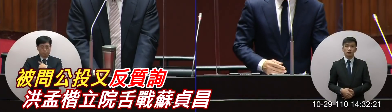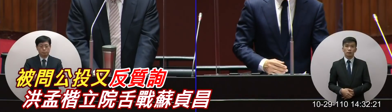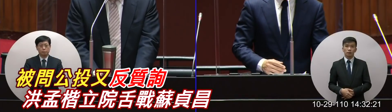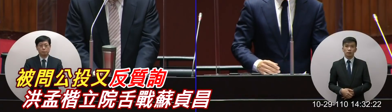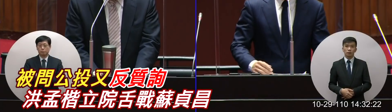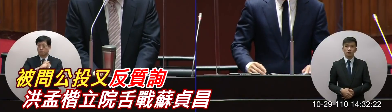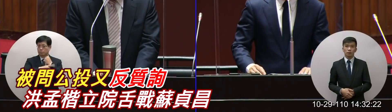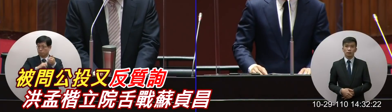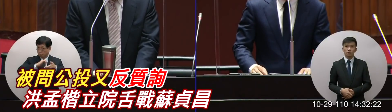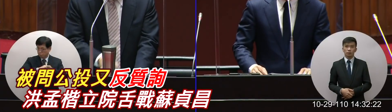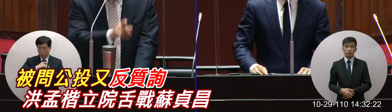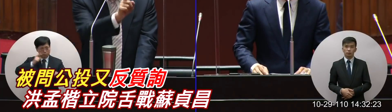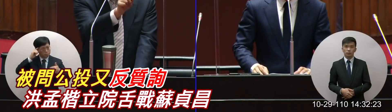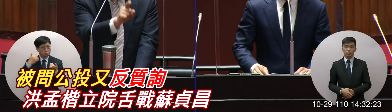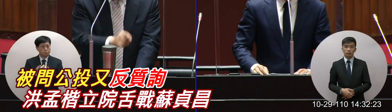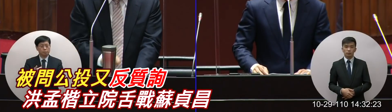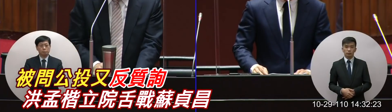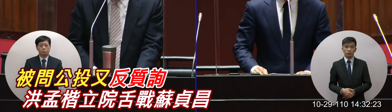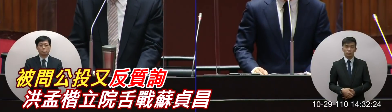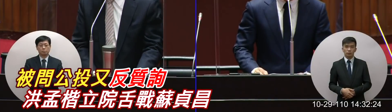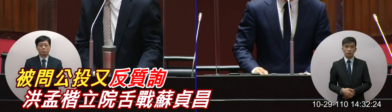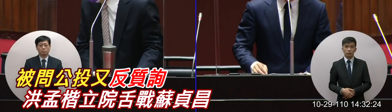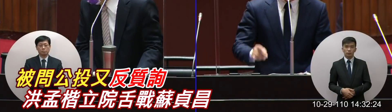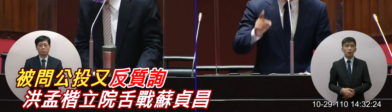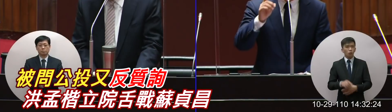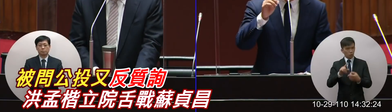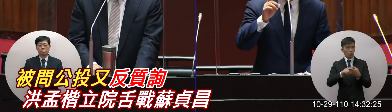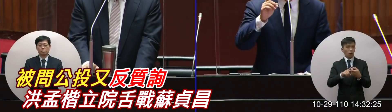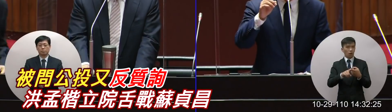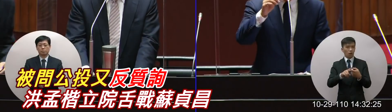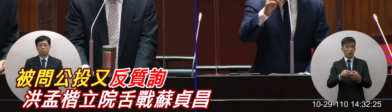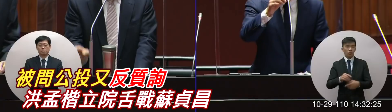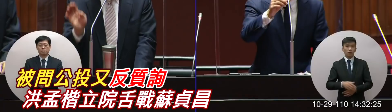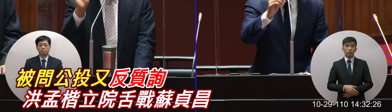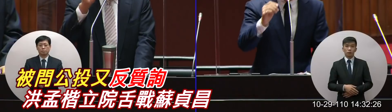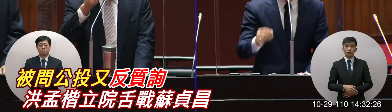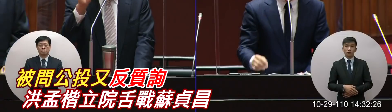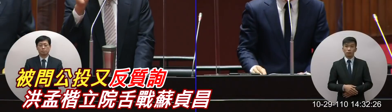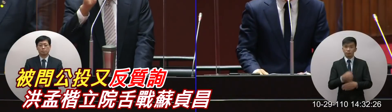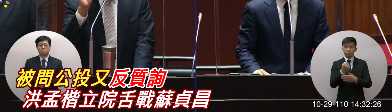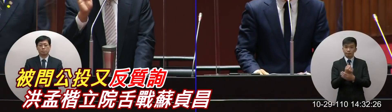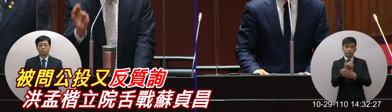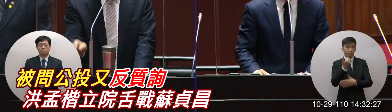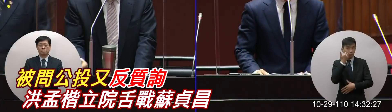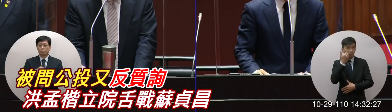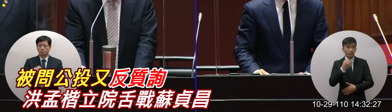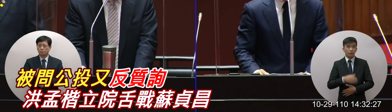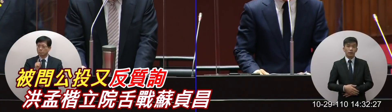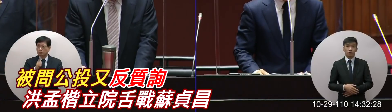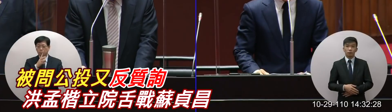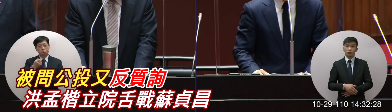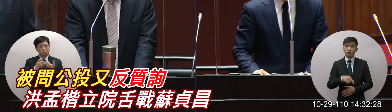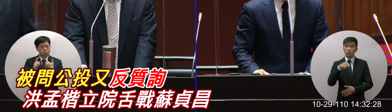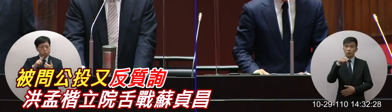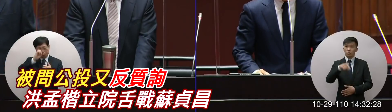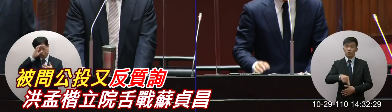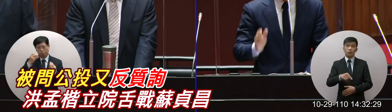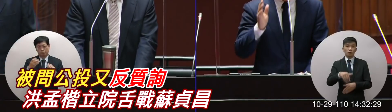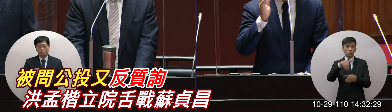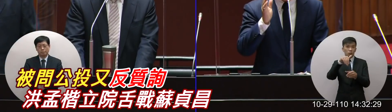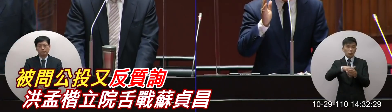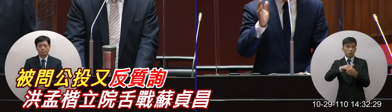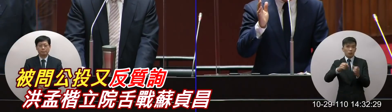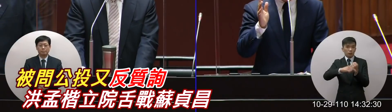法定的反方这一个案子。 是啊，没有错啊。正方在我们的这个选办法里面规定很清楚，公